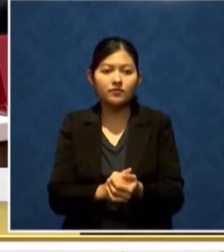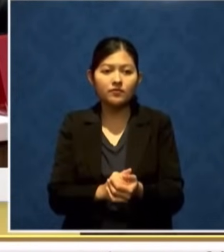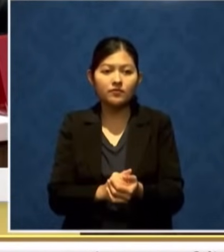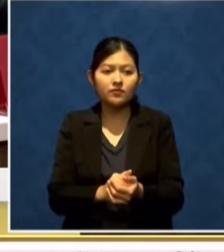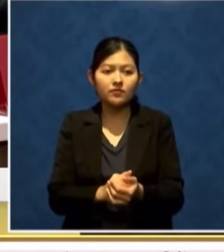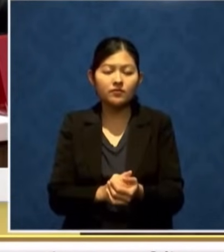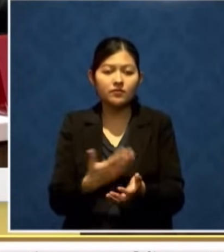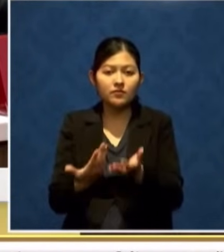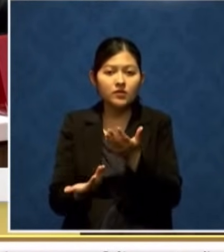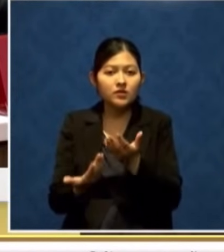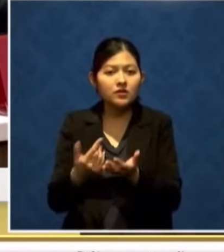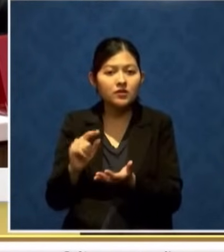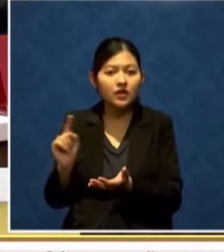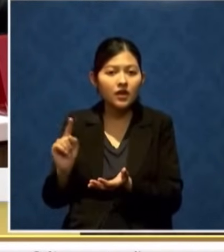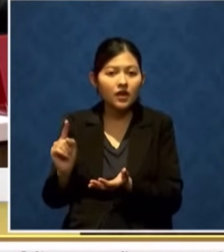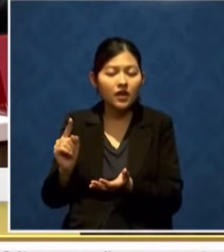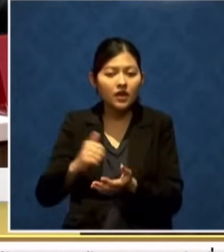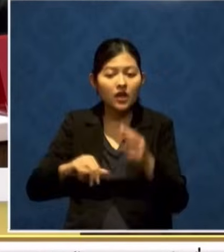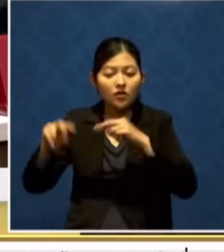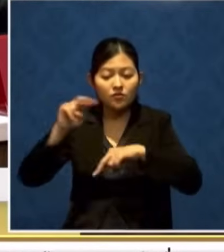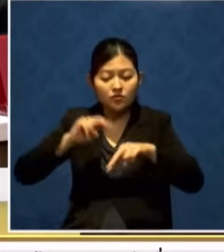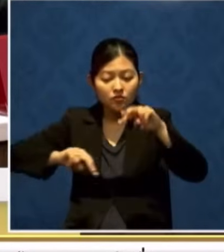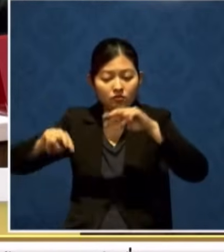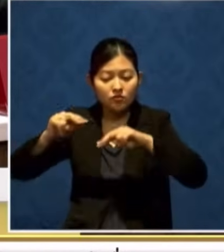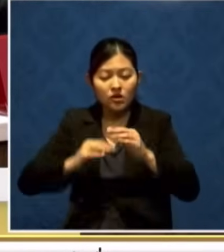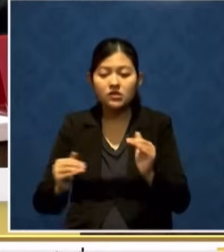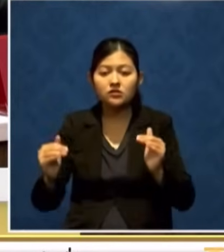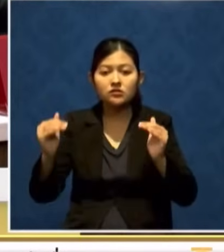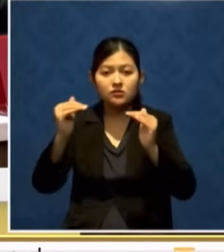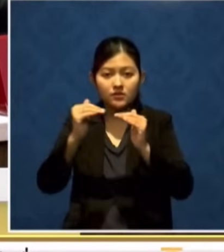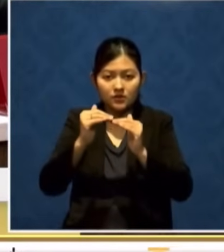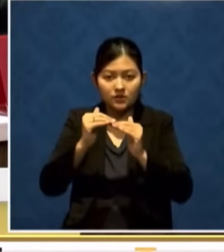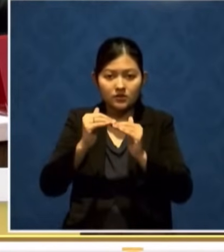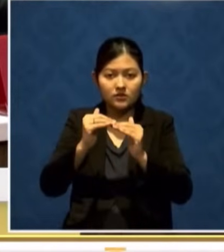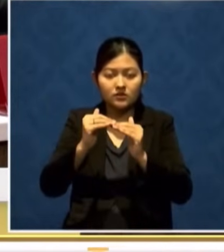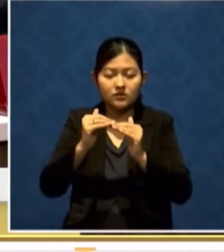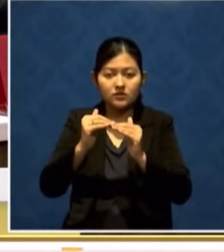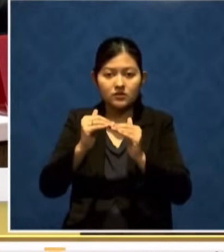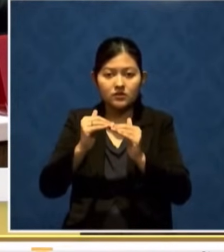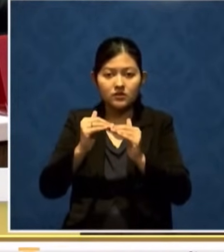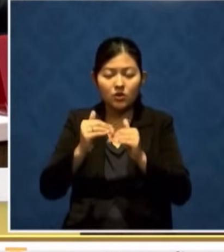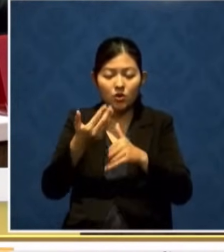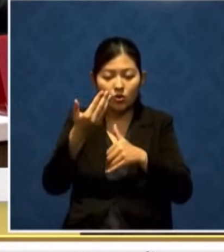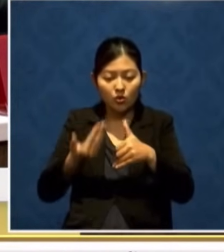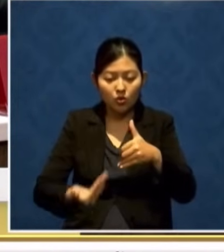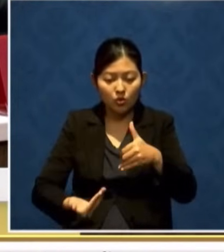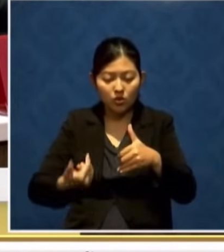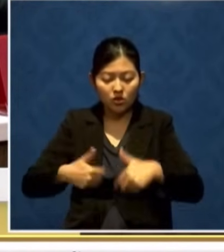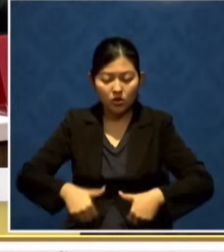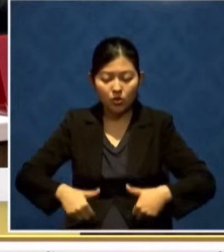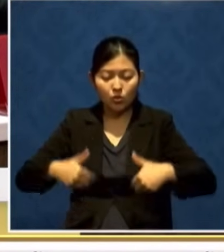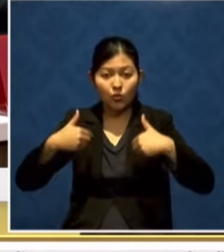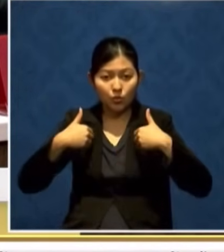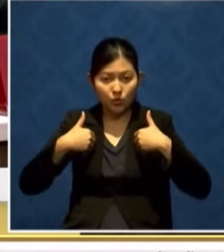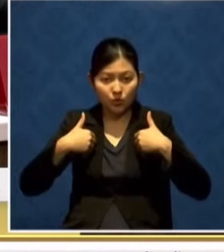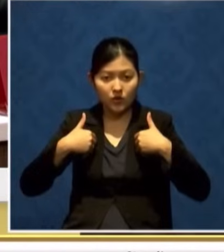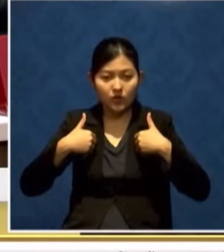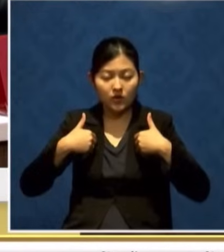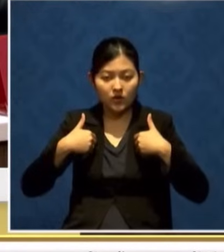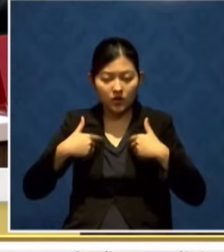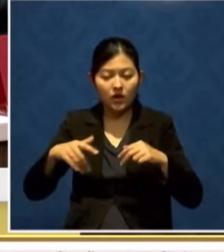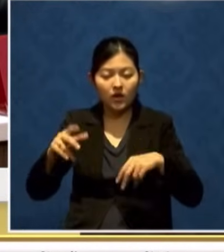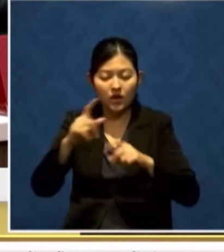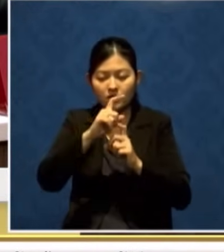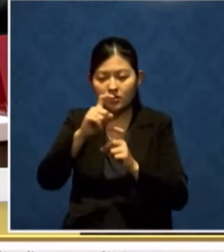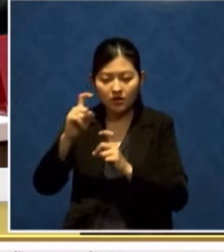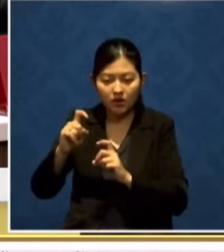หรือจะพิทักษ์รักษาสิทธิเสรีภาพชีวิตความเป็นอยู่ในความปลอดภัย